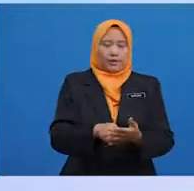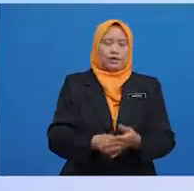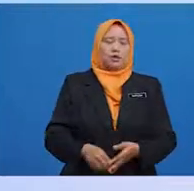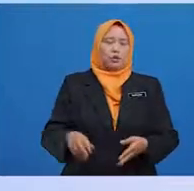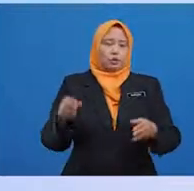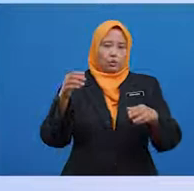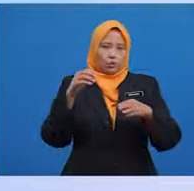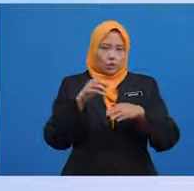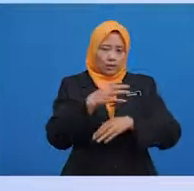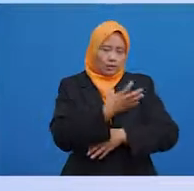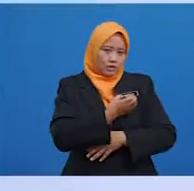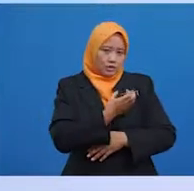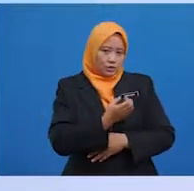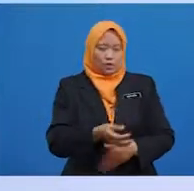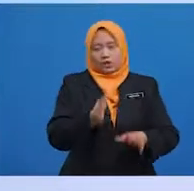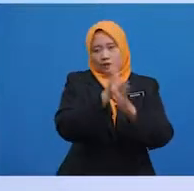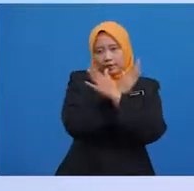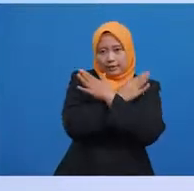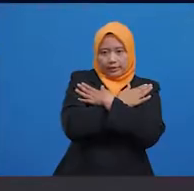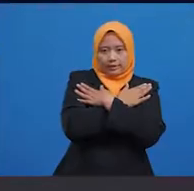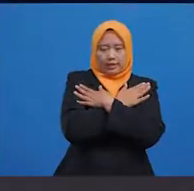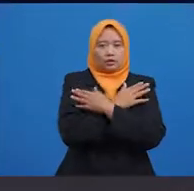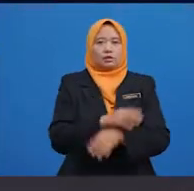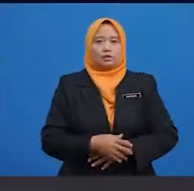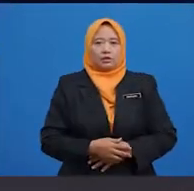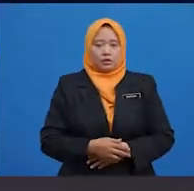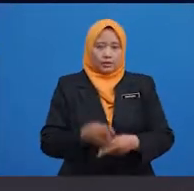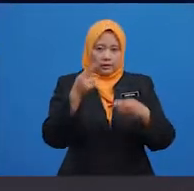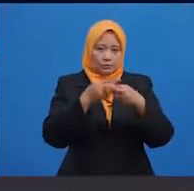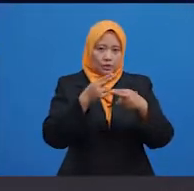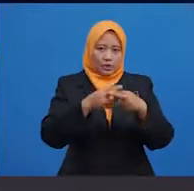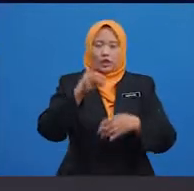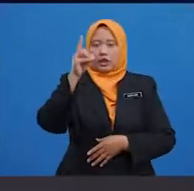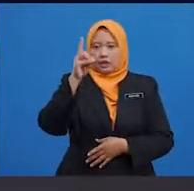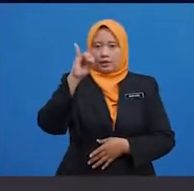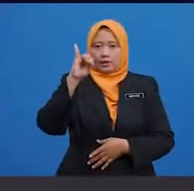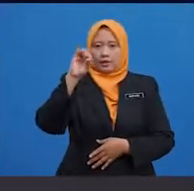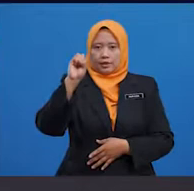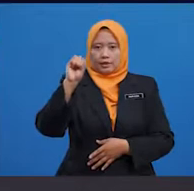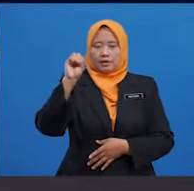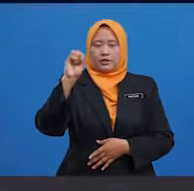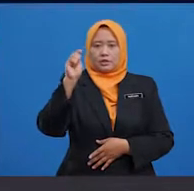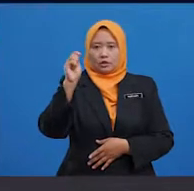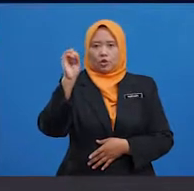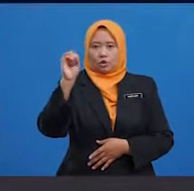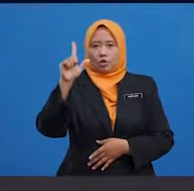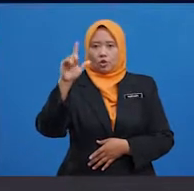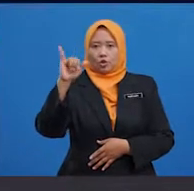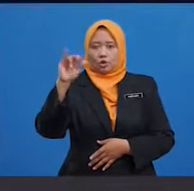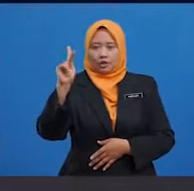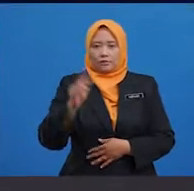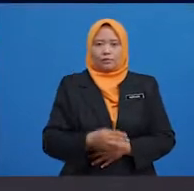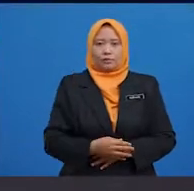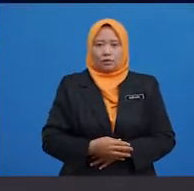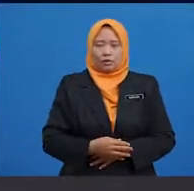dipanggil tekanan diastolik. Jadi, bila masa terbaik untuk ukur tekanan darah, ya?